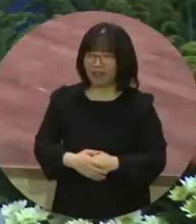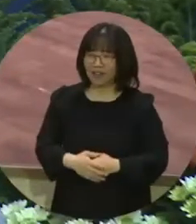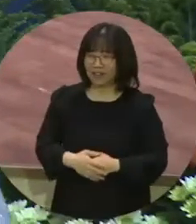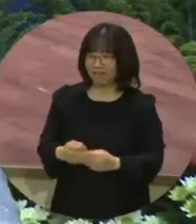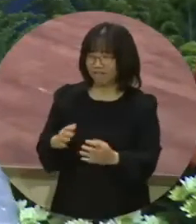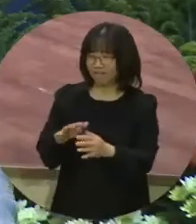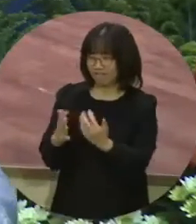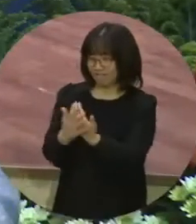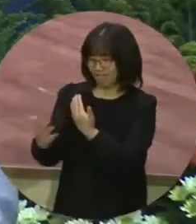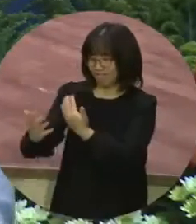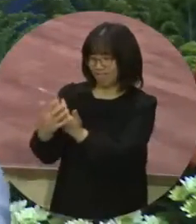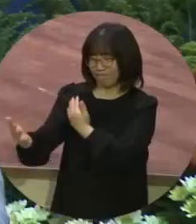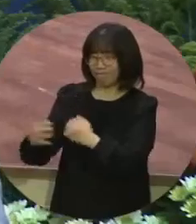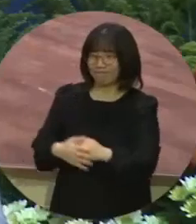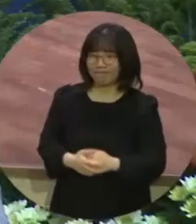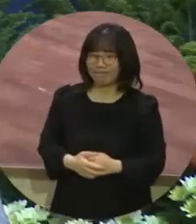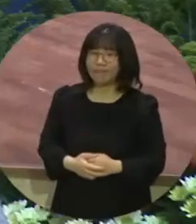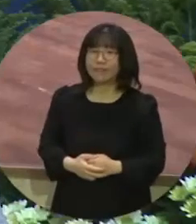못하는데.